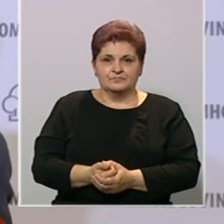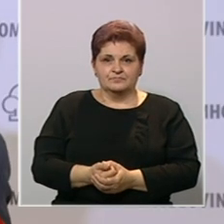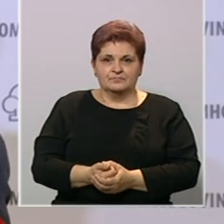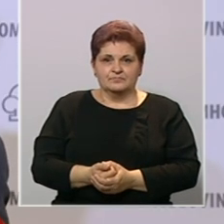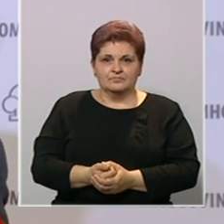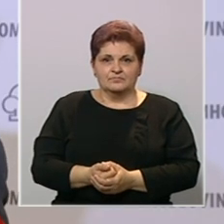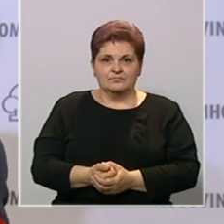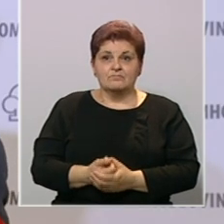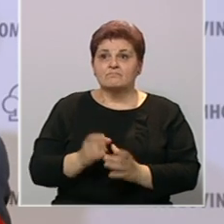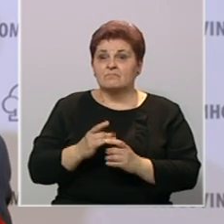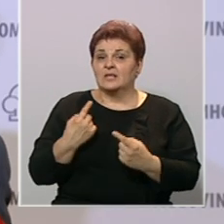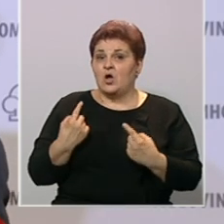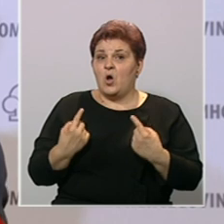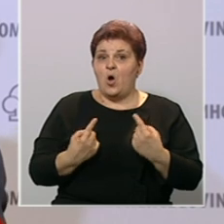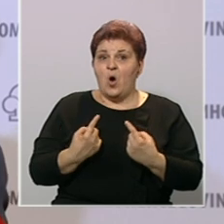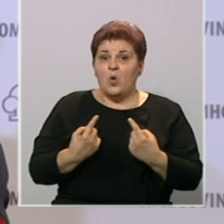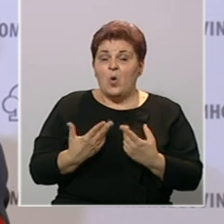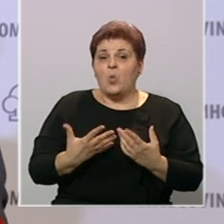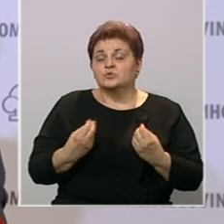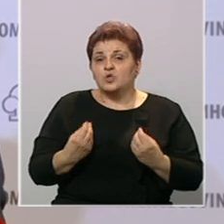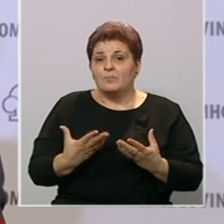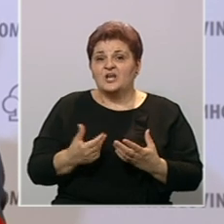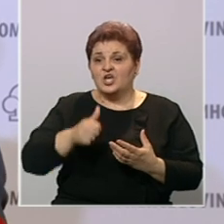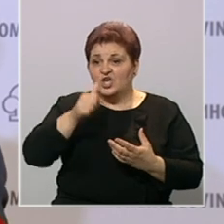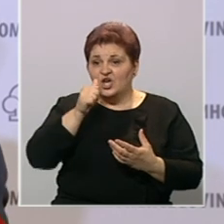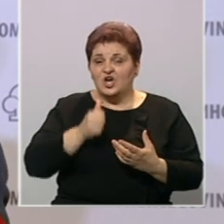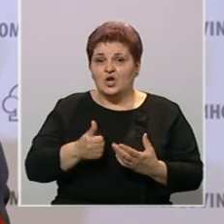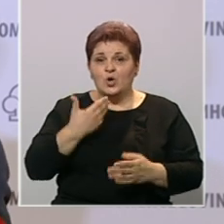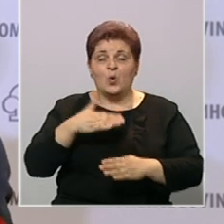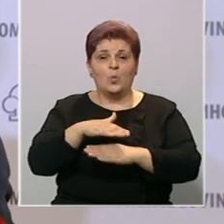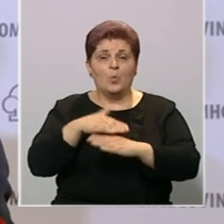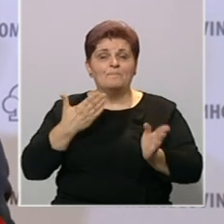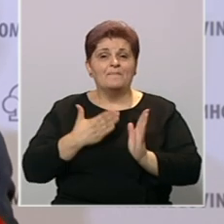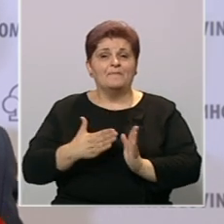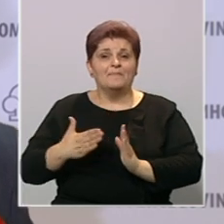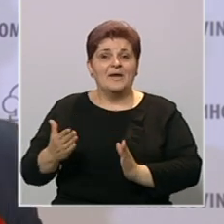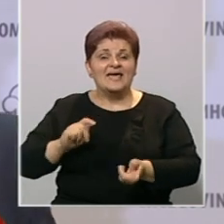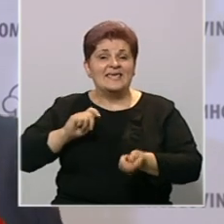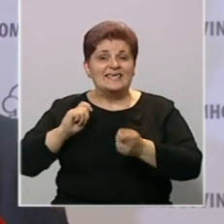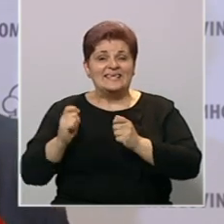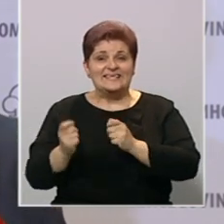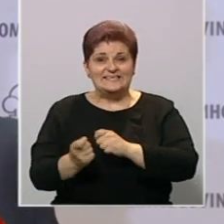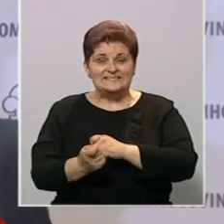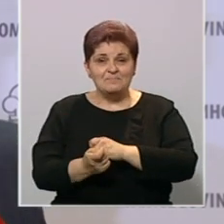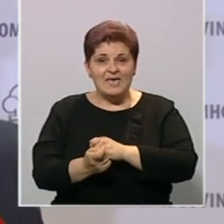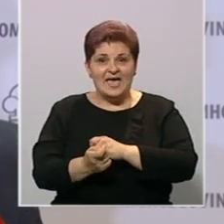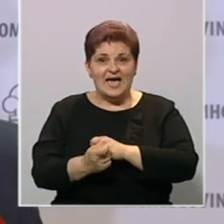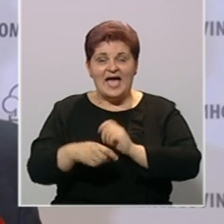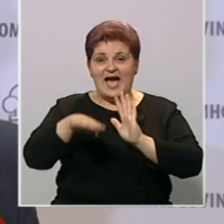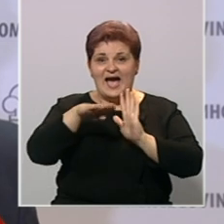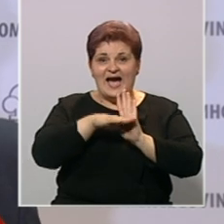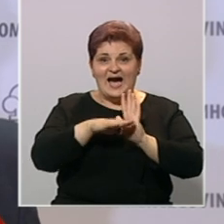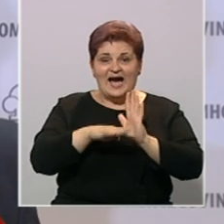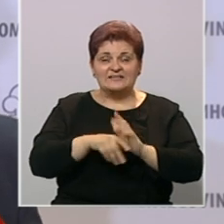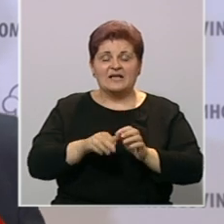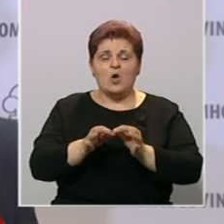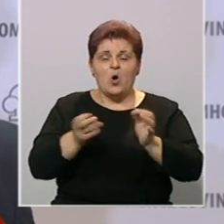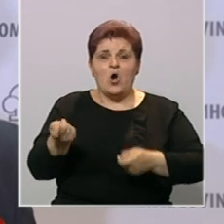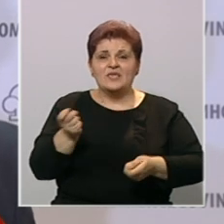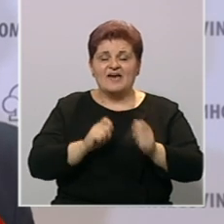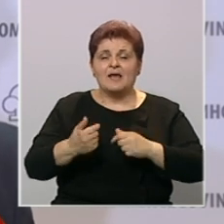Sretna okolnost ili dobra okolnost je što je u parlamentarnoj proceduri izmjena zakona o javnim nabavkama.